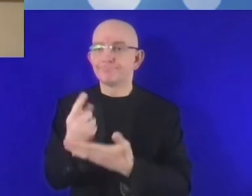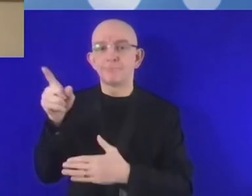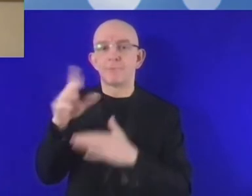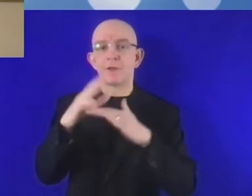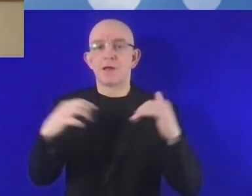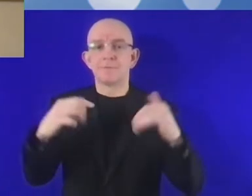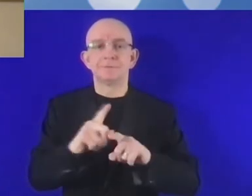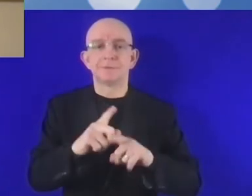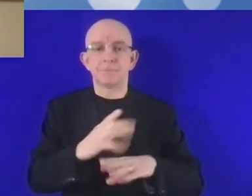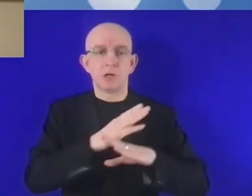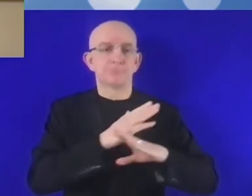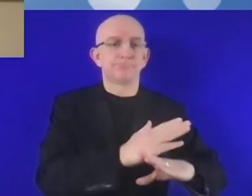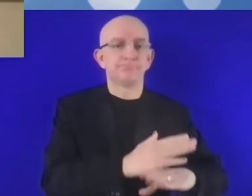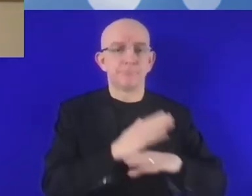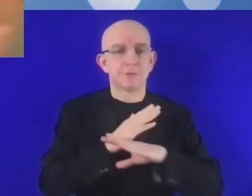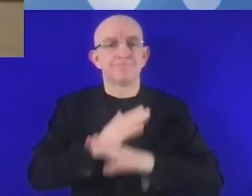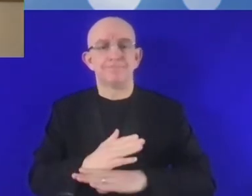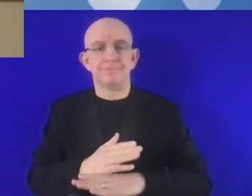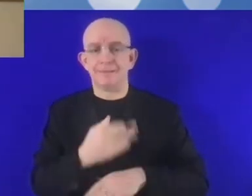نريد أن